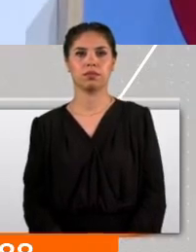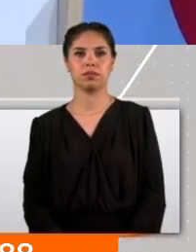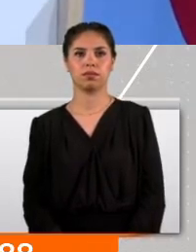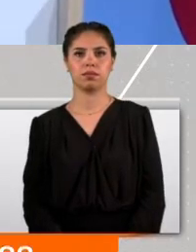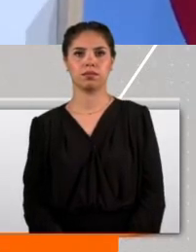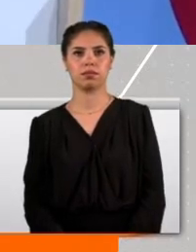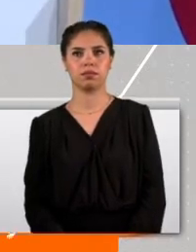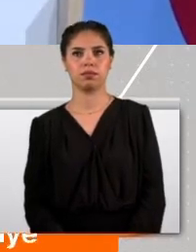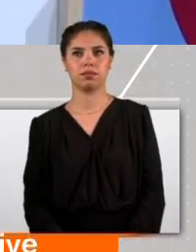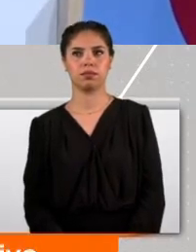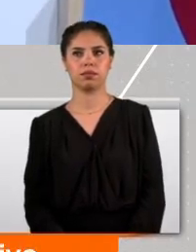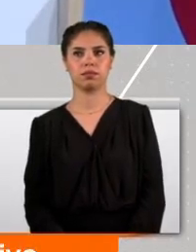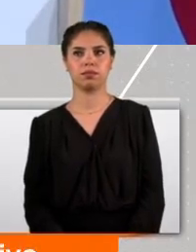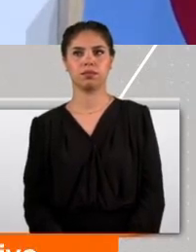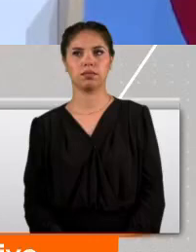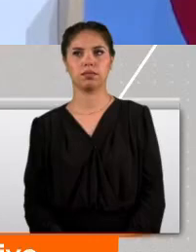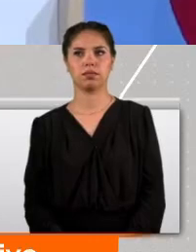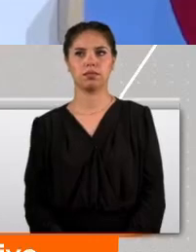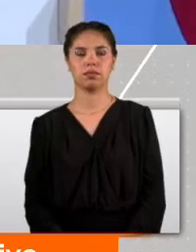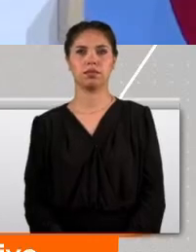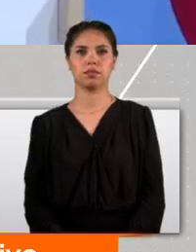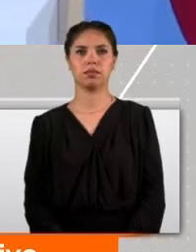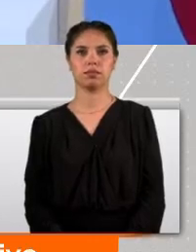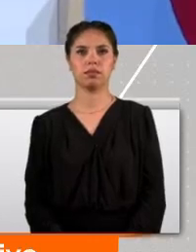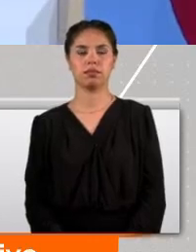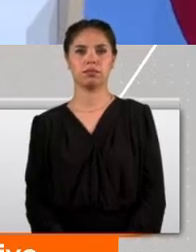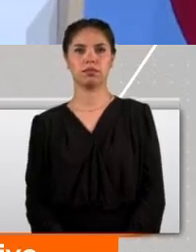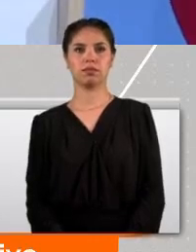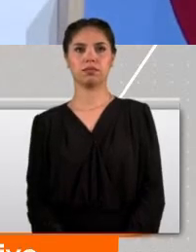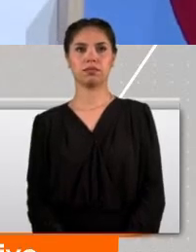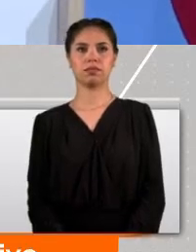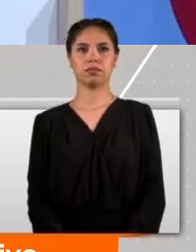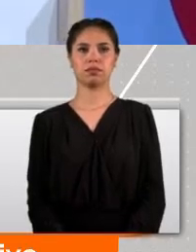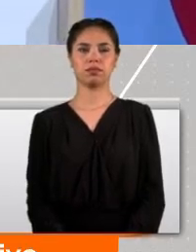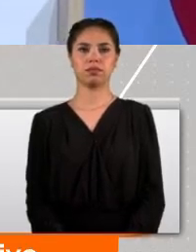Bizim düşman kazanmak gibi bir derdimiz yok.